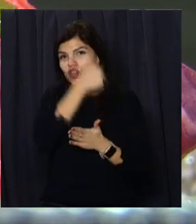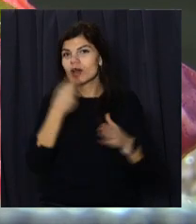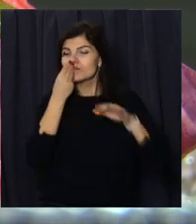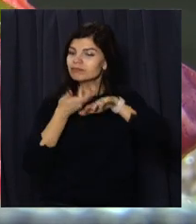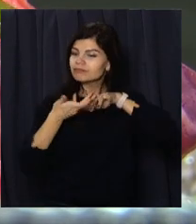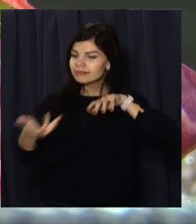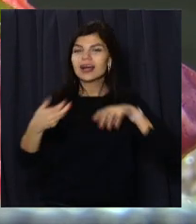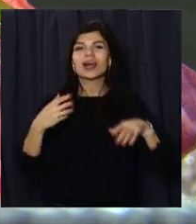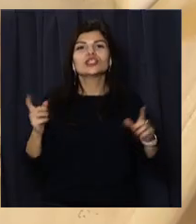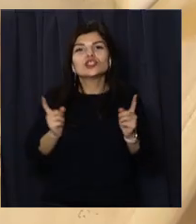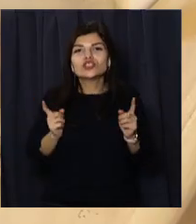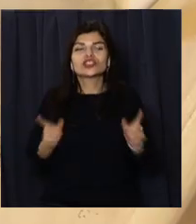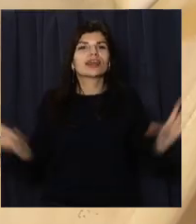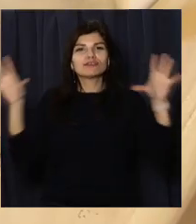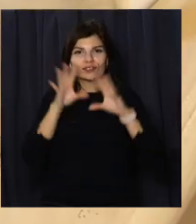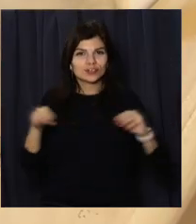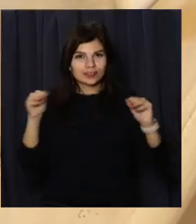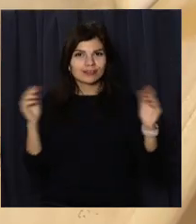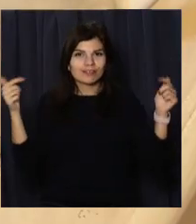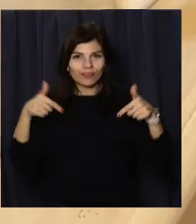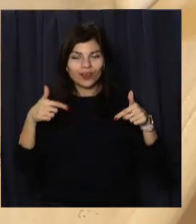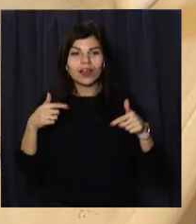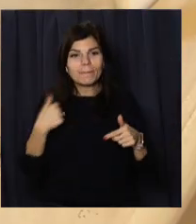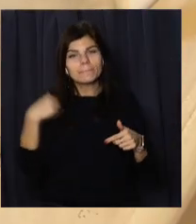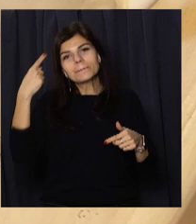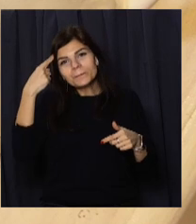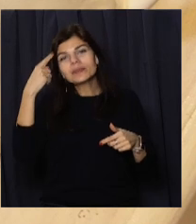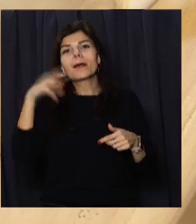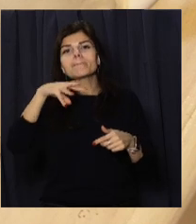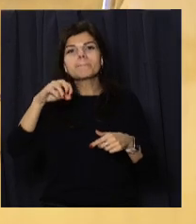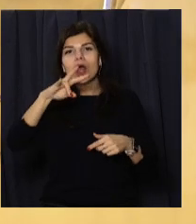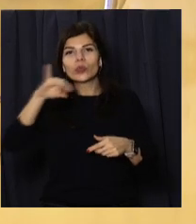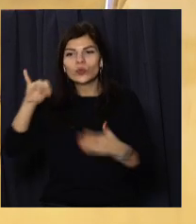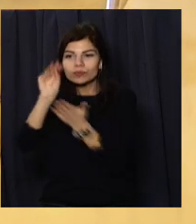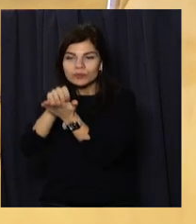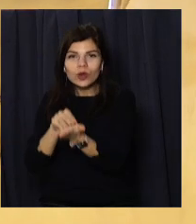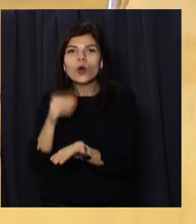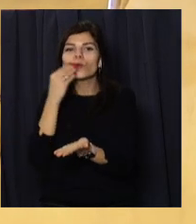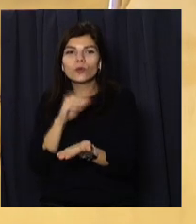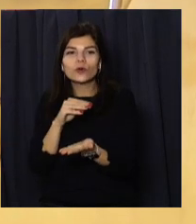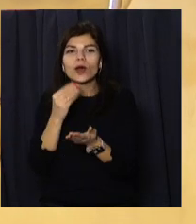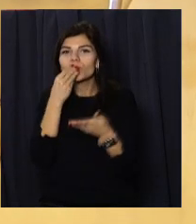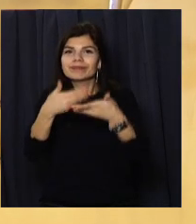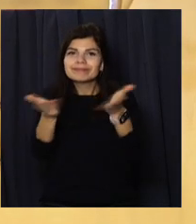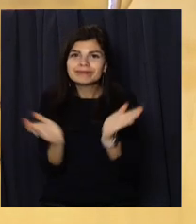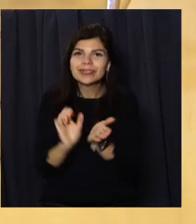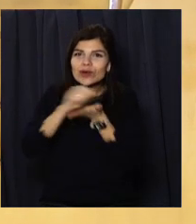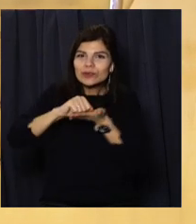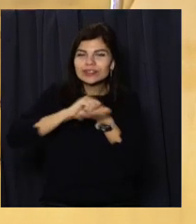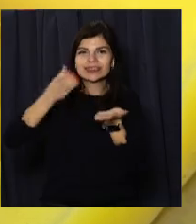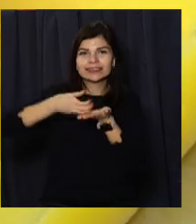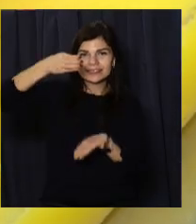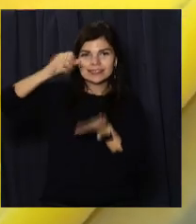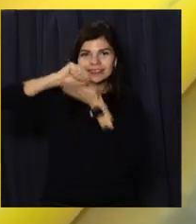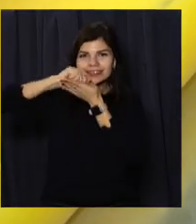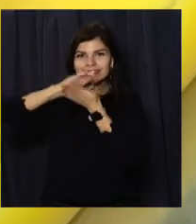фужери. Та при цьому забуваємо про декор столу, а він не менш важливий компонент святкового настрою. Перше, про що треба подбати